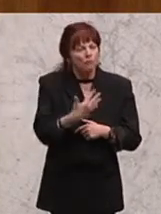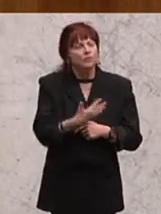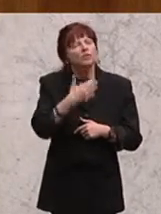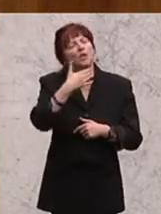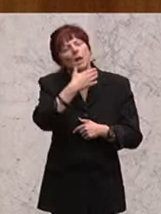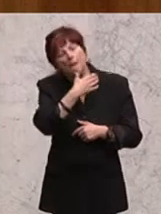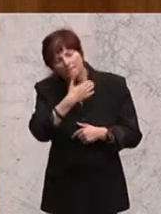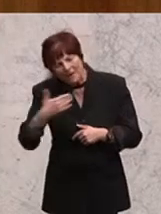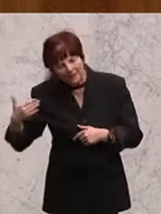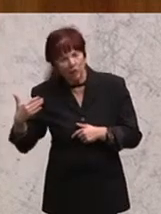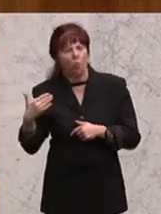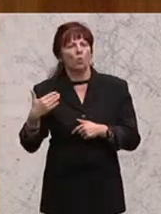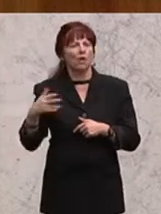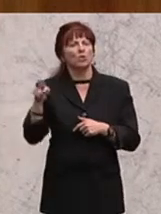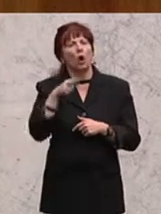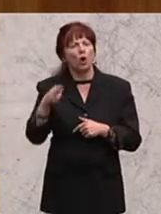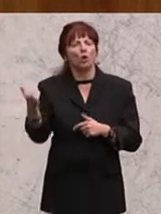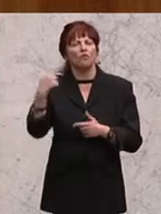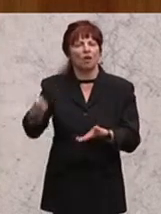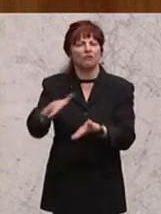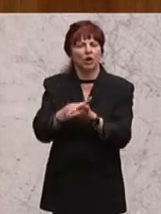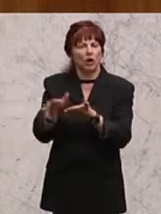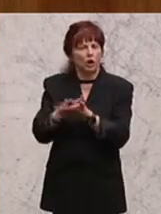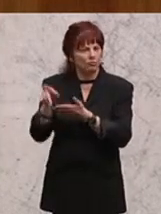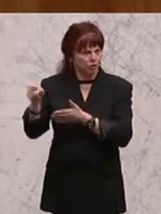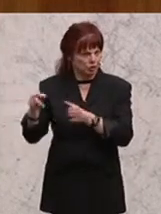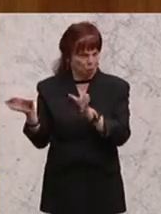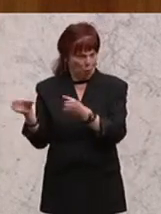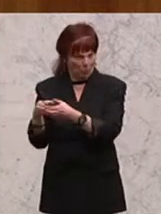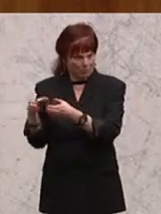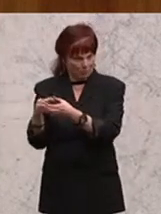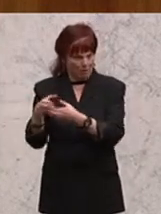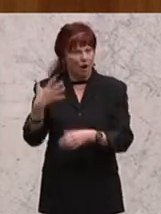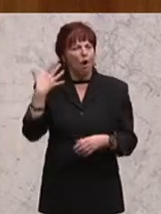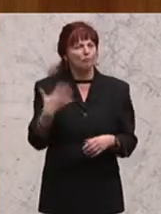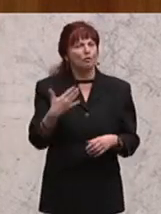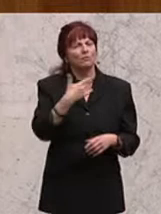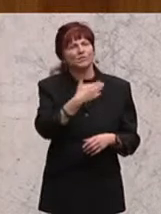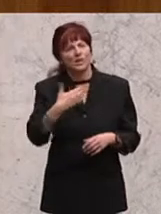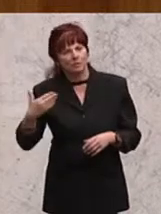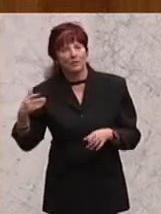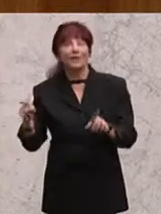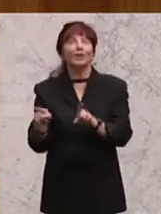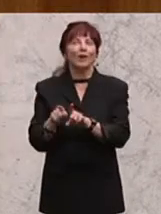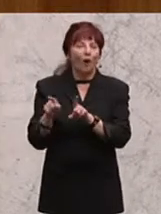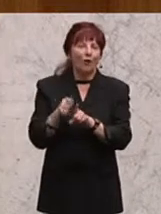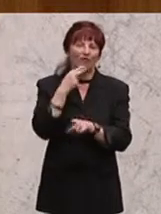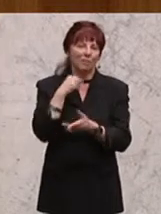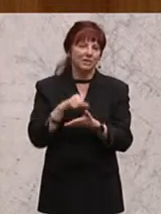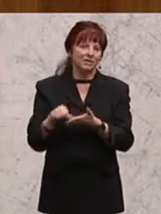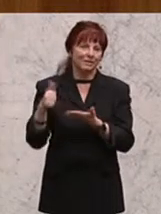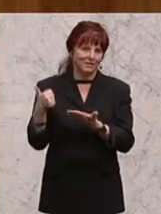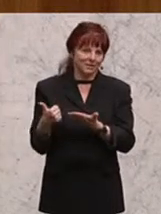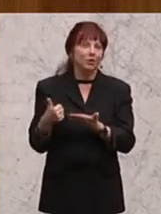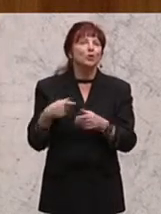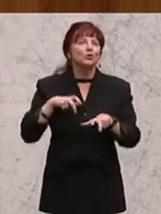Advent verkauft unter Anführungszeichen, weil natürlich die 50 Millionen auch auf Kosten der Steuerzahlerinnen und Steuerzahler gehen, weil das